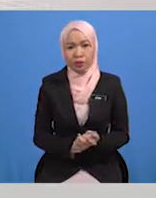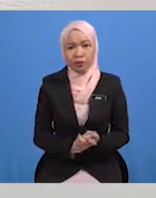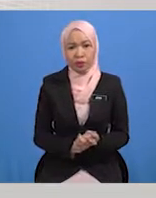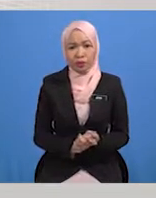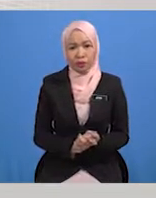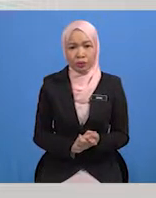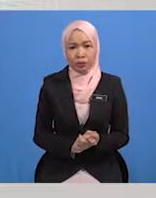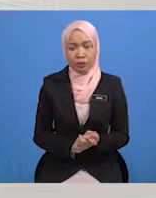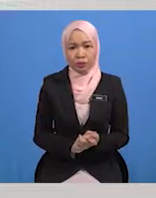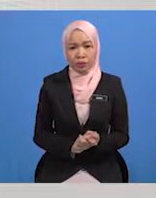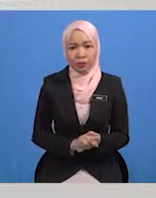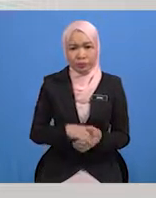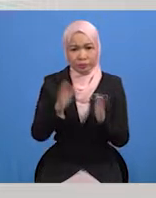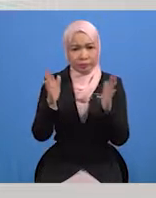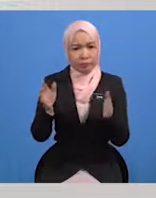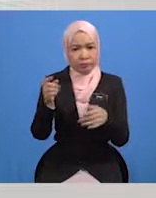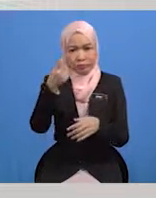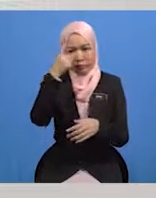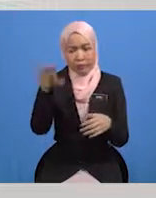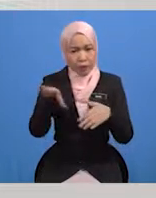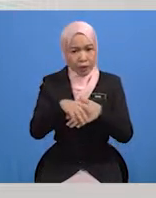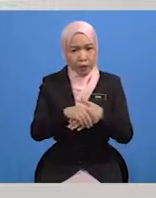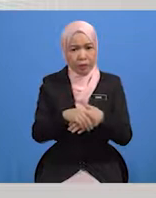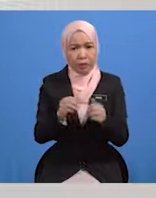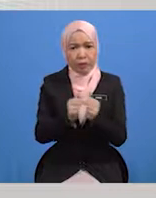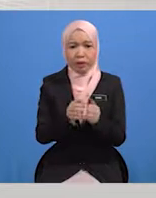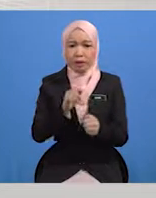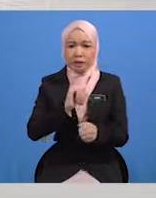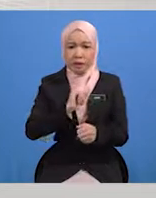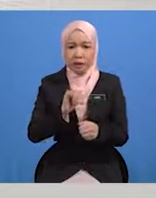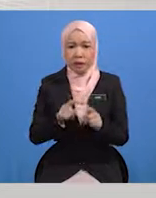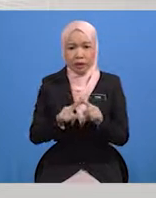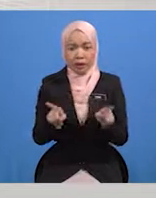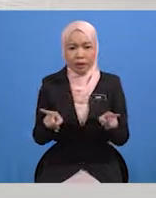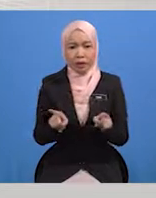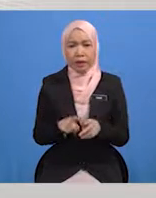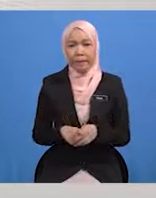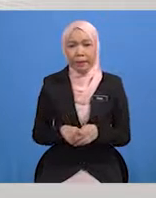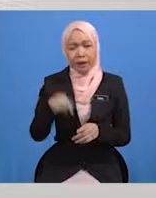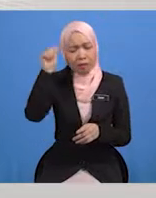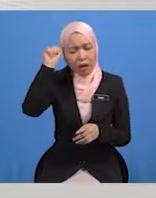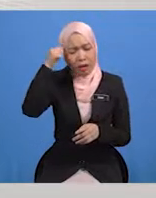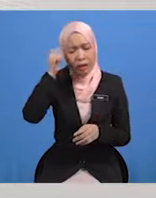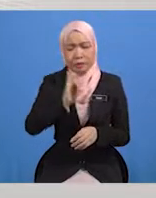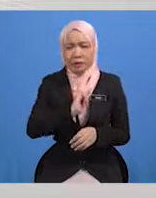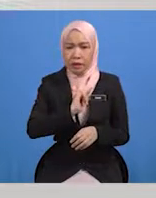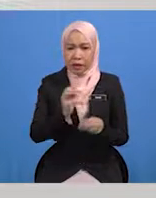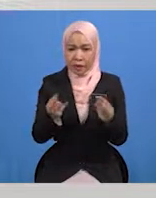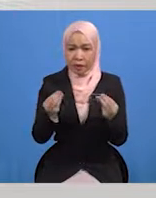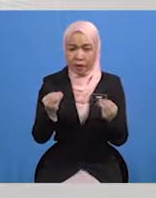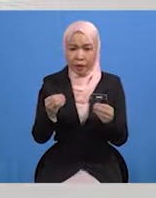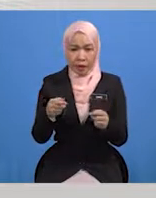Sagaraga, tetapi menganggap saya akan bersetuju dengan keputusan